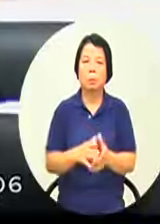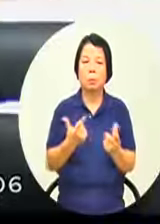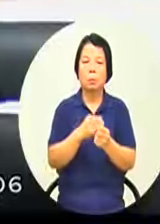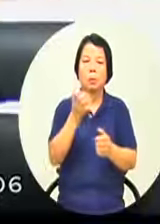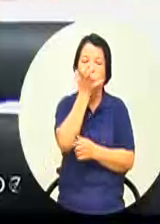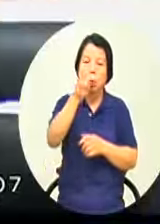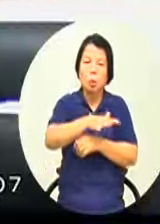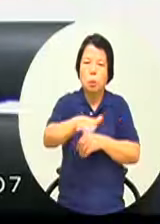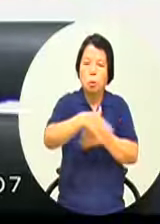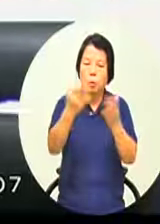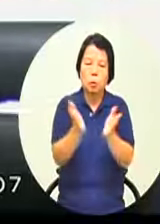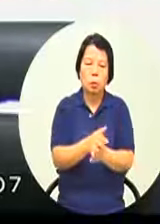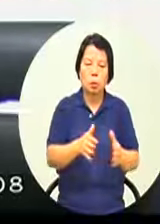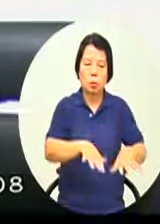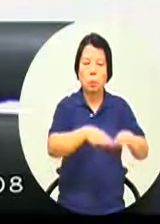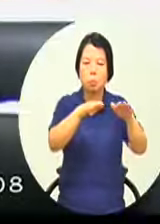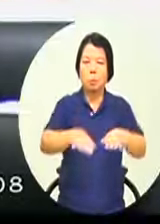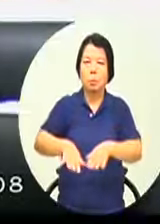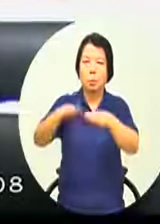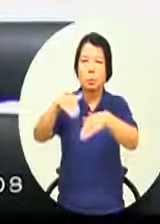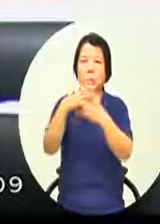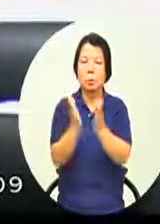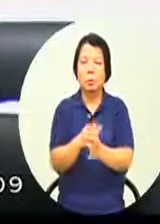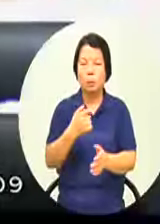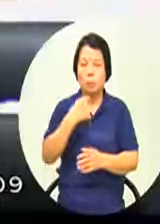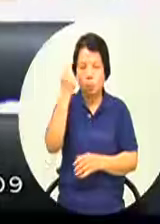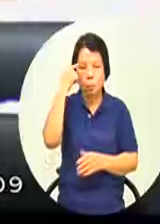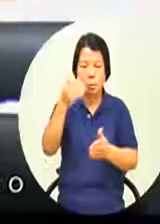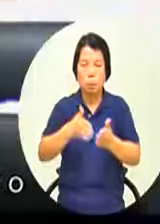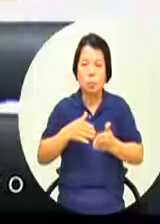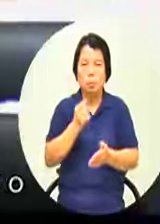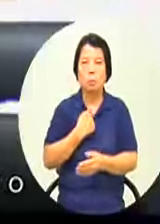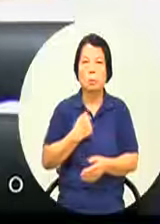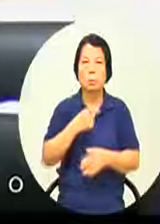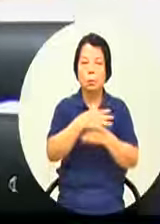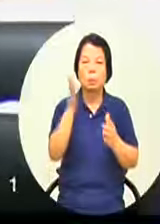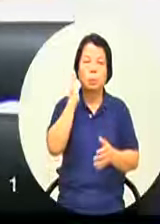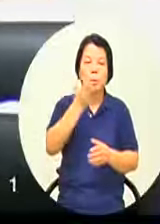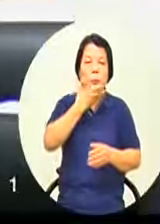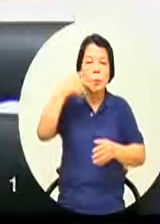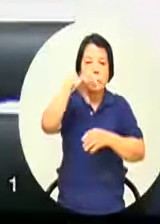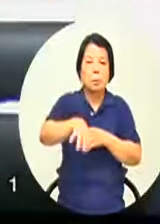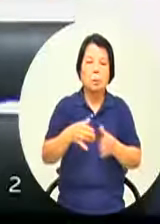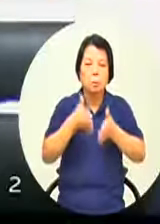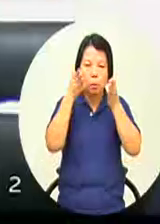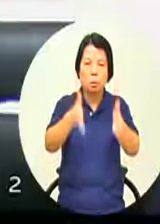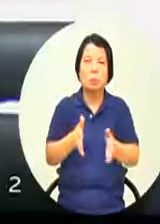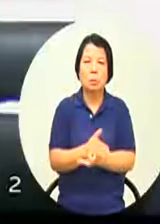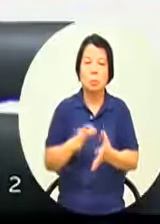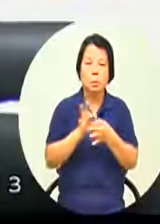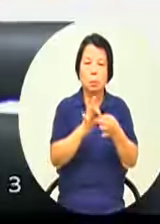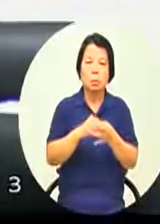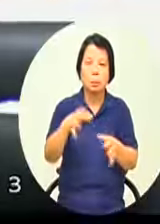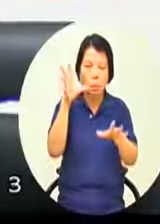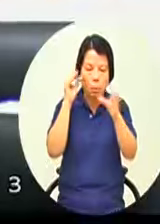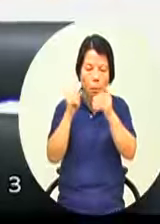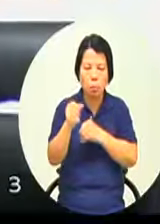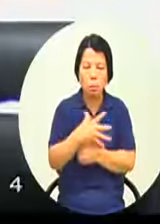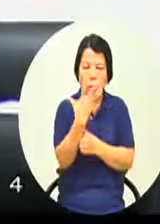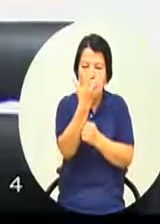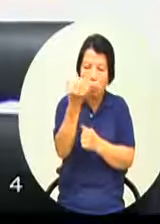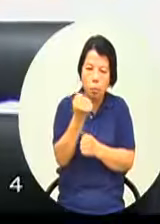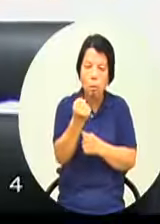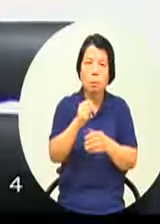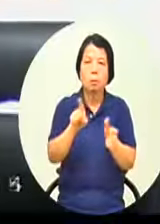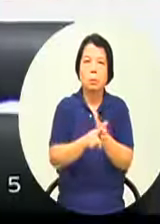区到处都已经淹水了。所以我们想要知道的是，到底水利局你们针对于相关的讯息，你们掌握了什么？